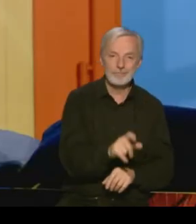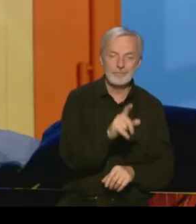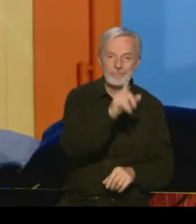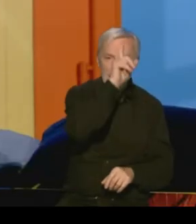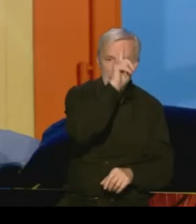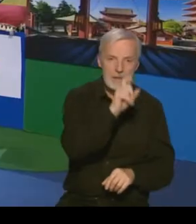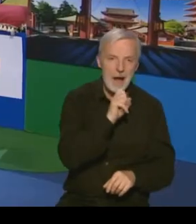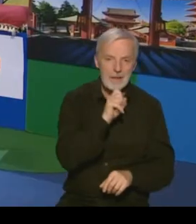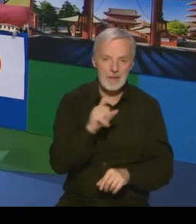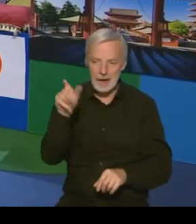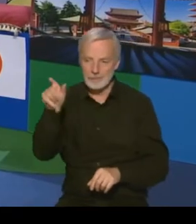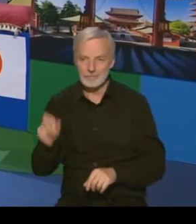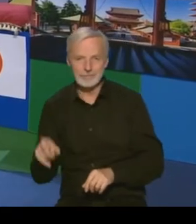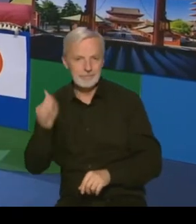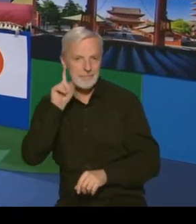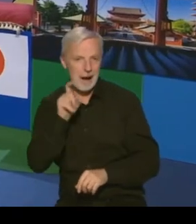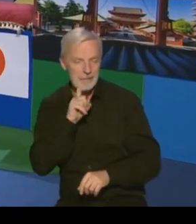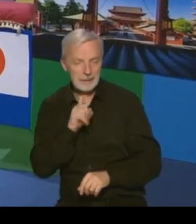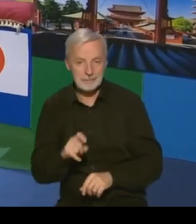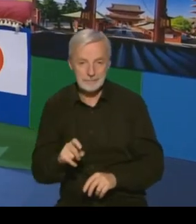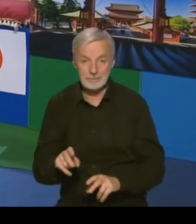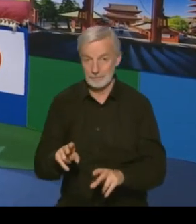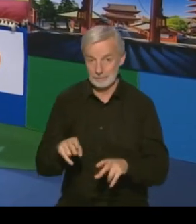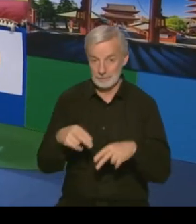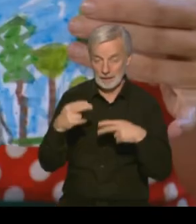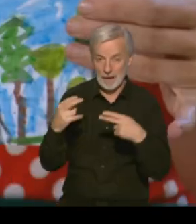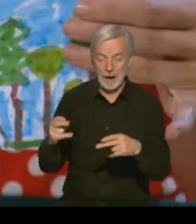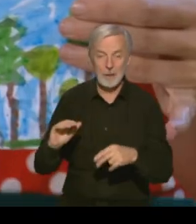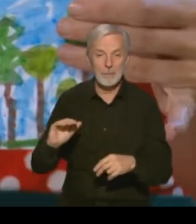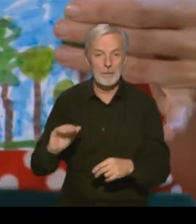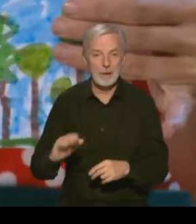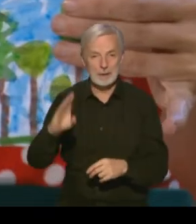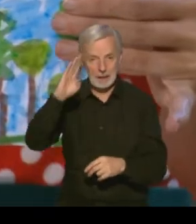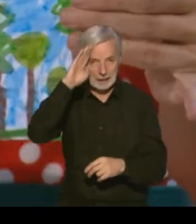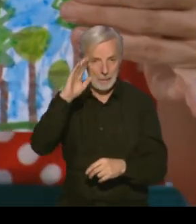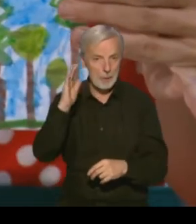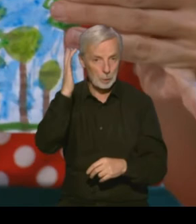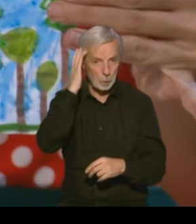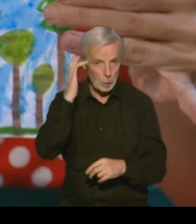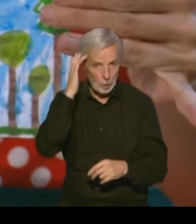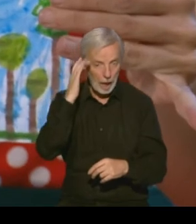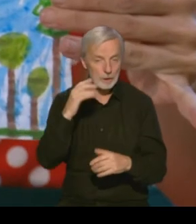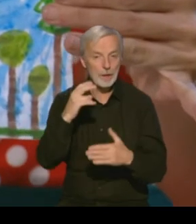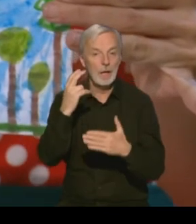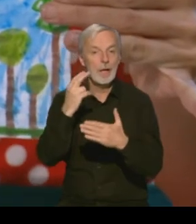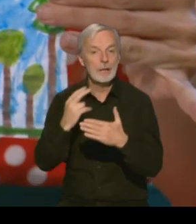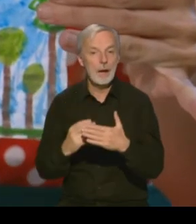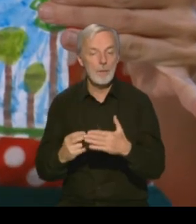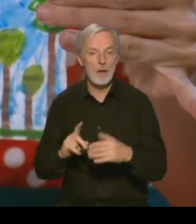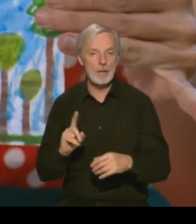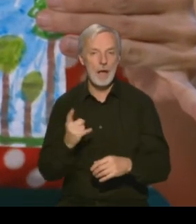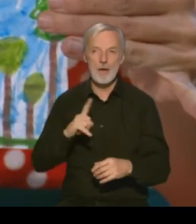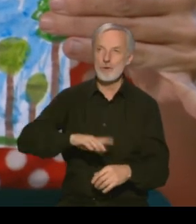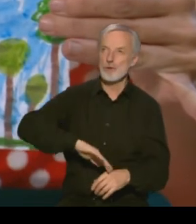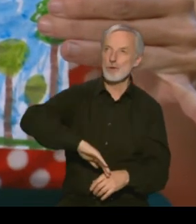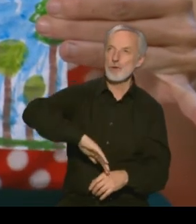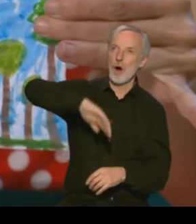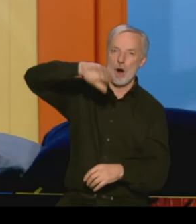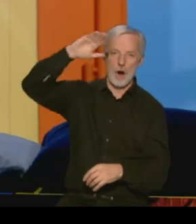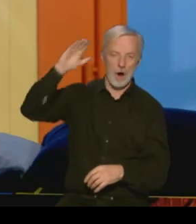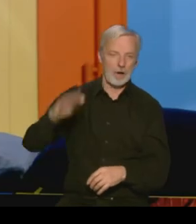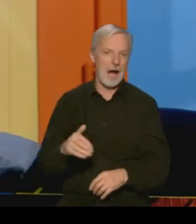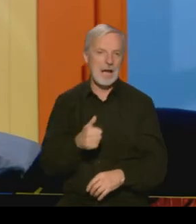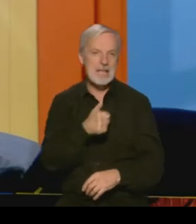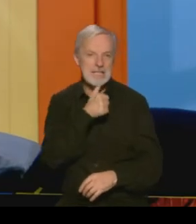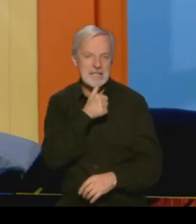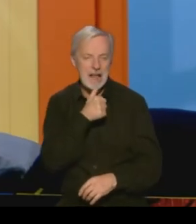Děkujem. No a tohle je obrázek od Lukáška Kozla a je to nejvyšší hora na Islandu. Je,